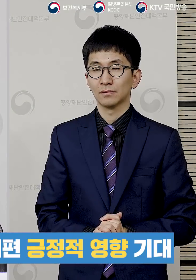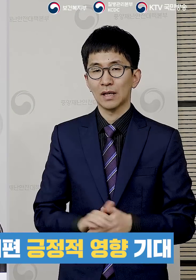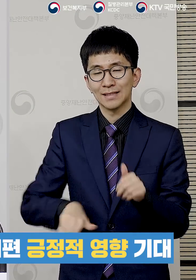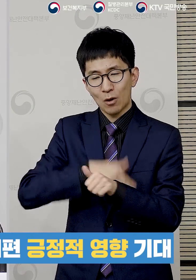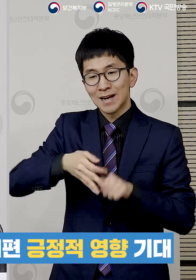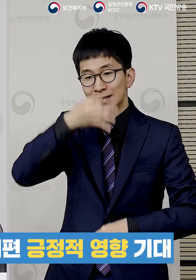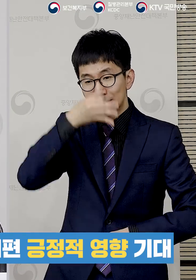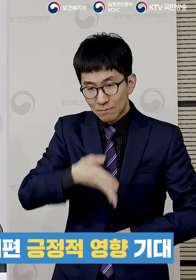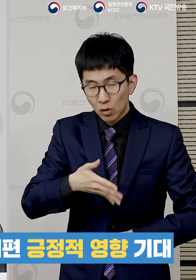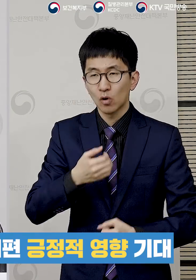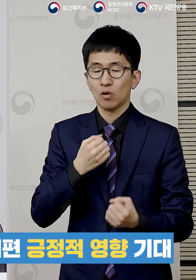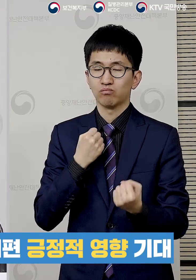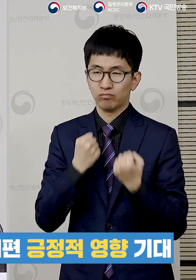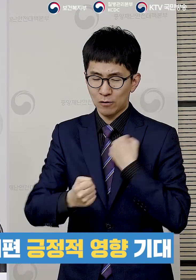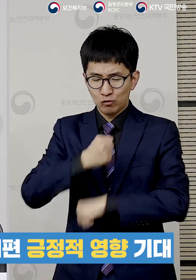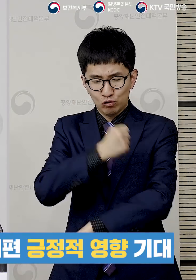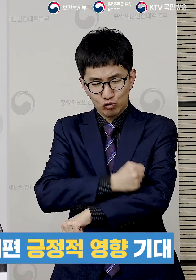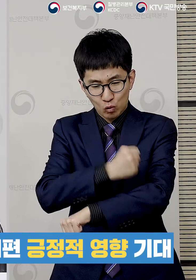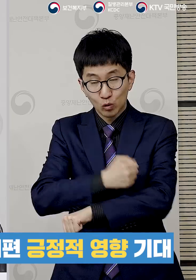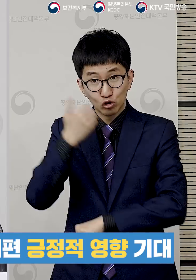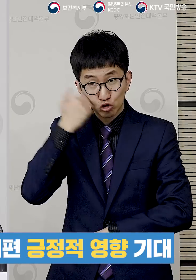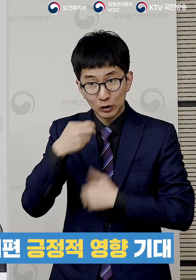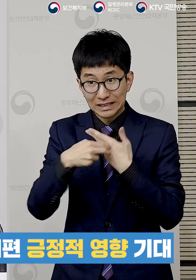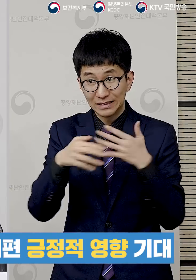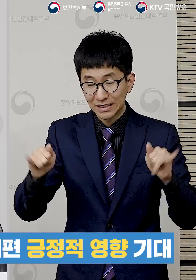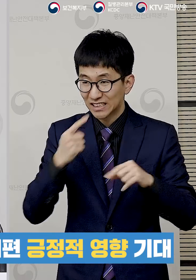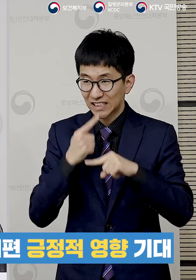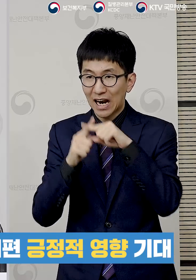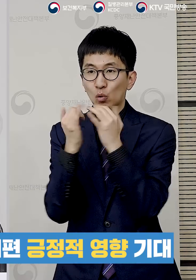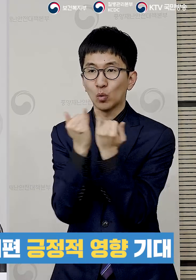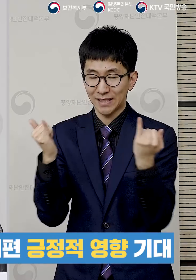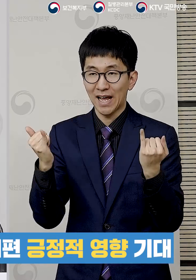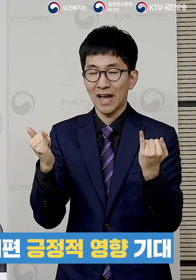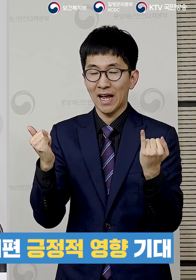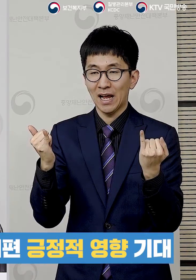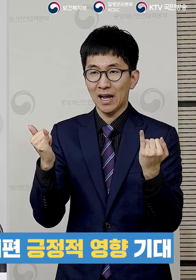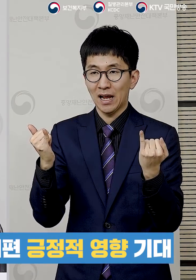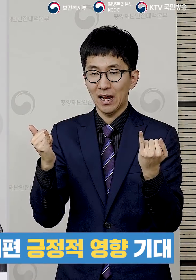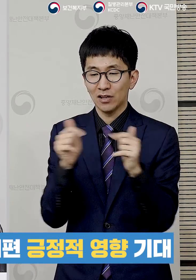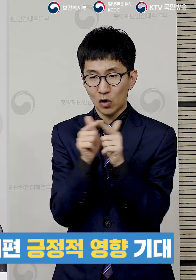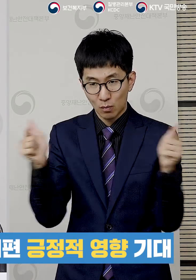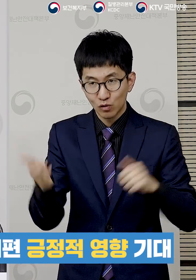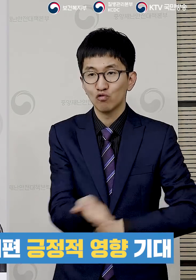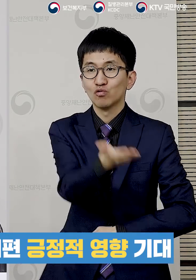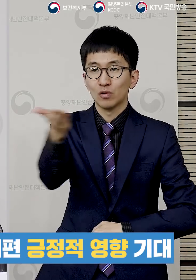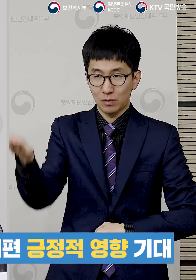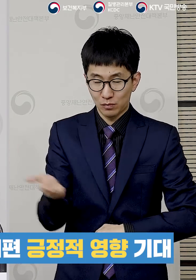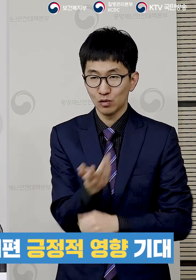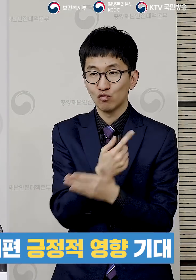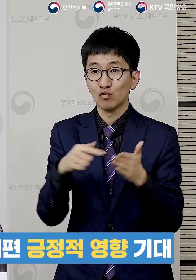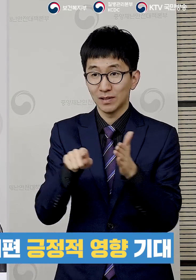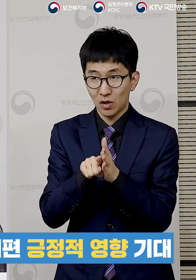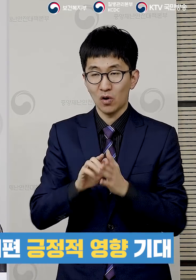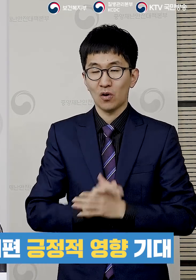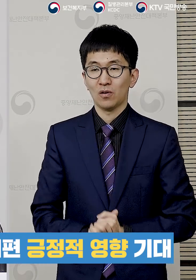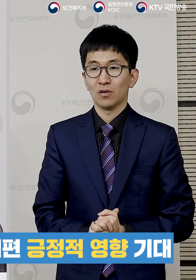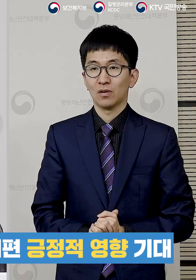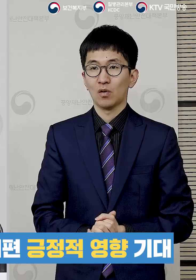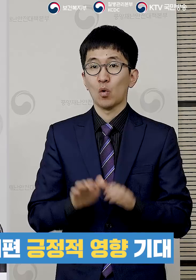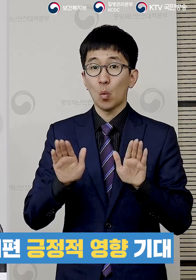어려운 여건 하에서 애쓰고 계시는 의료진들의 보호를 위하여 오늘 사실 시행되는